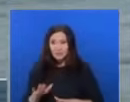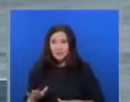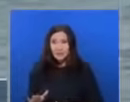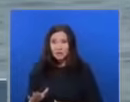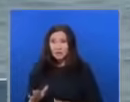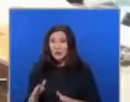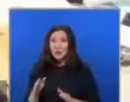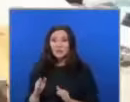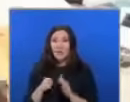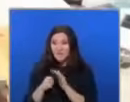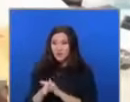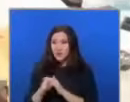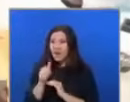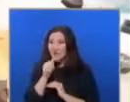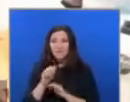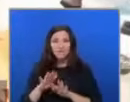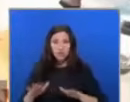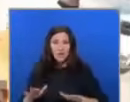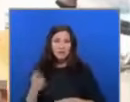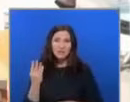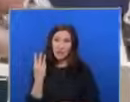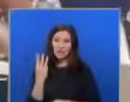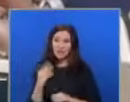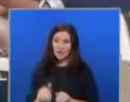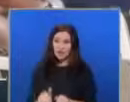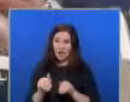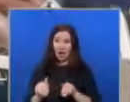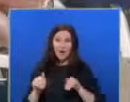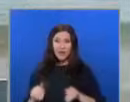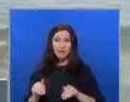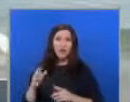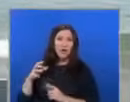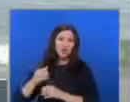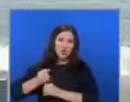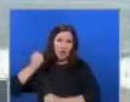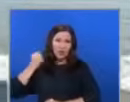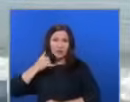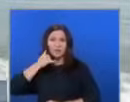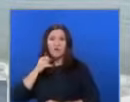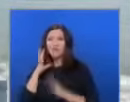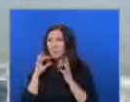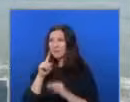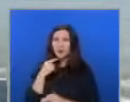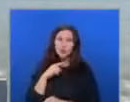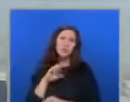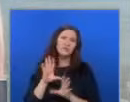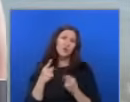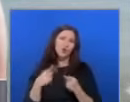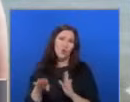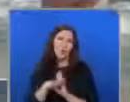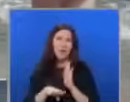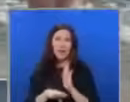има водата, те на третия ред с чадър, с телефоните. Внимаваме да не го изгубиме, иначе всичко останало е